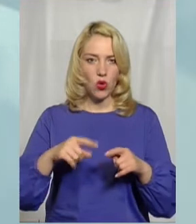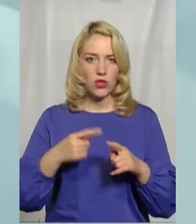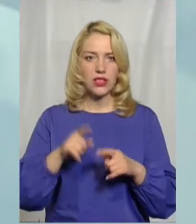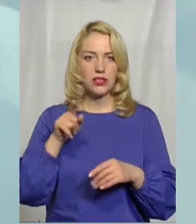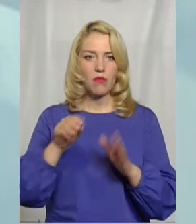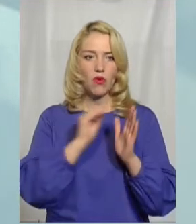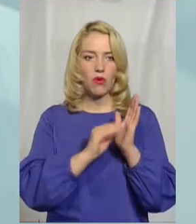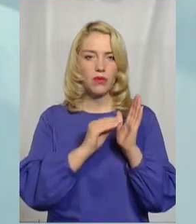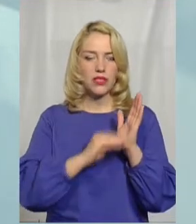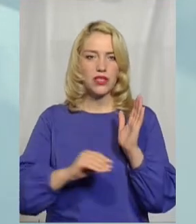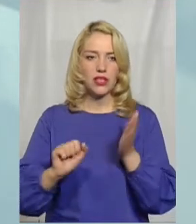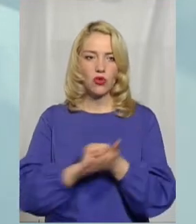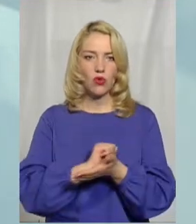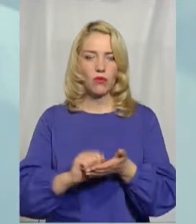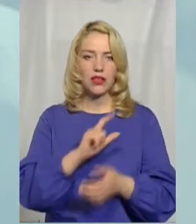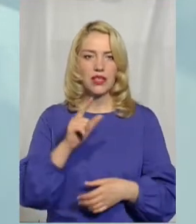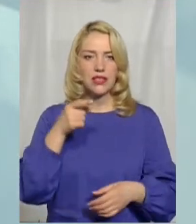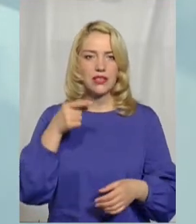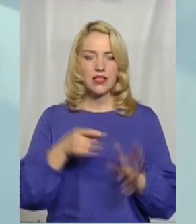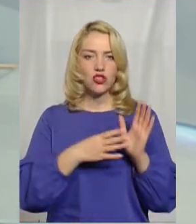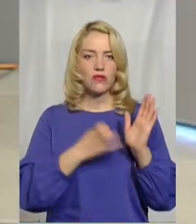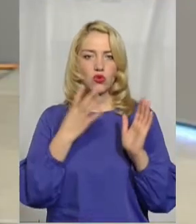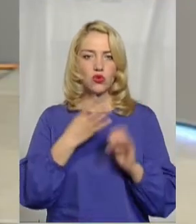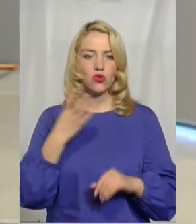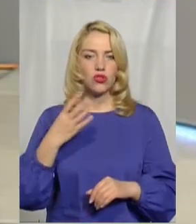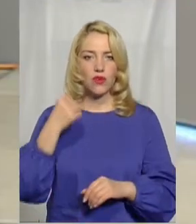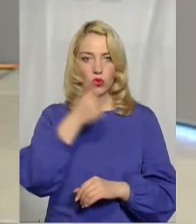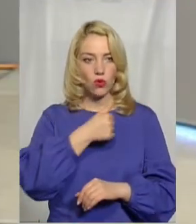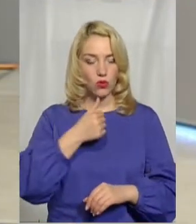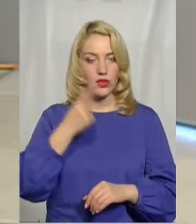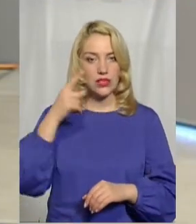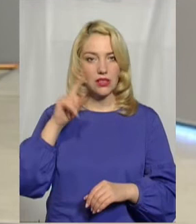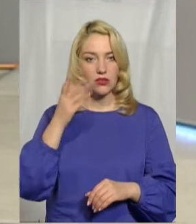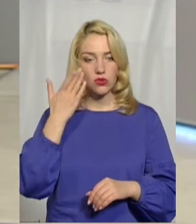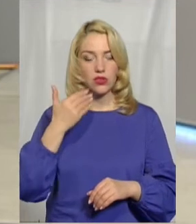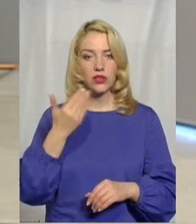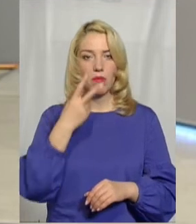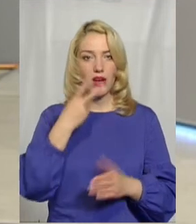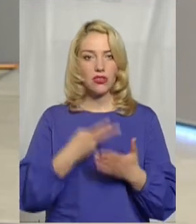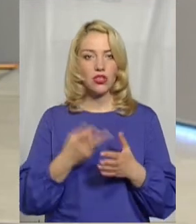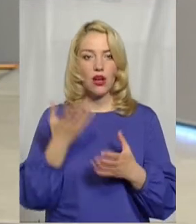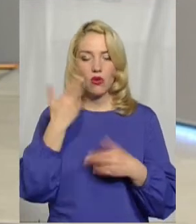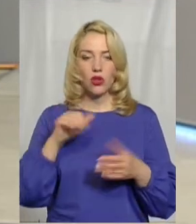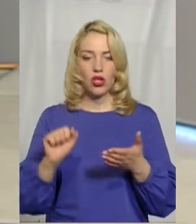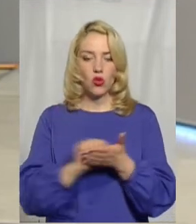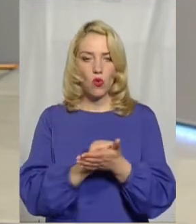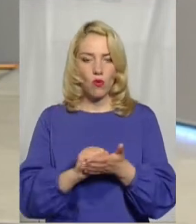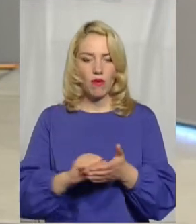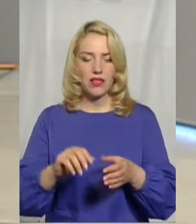з 1944 року. І знаєте, коли ти бачиш, що документи